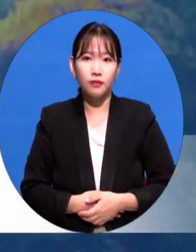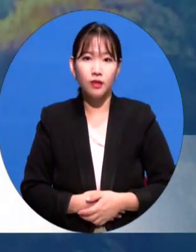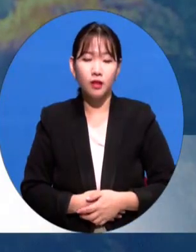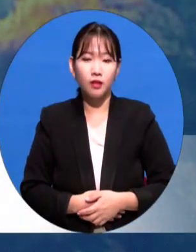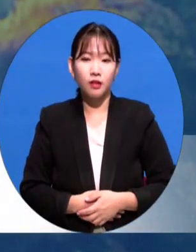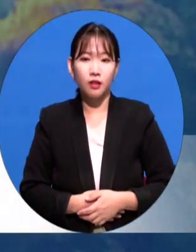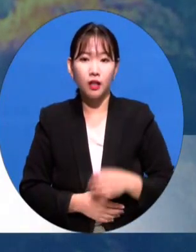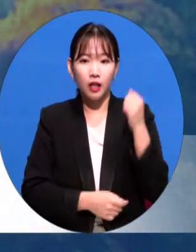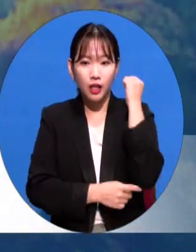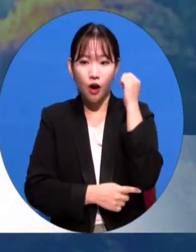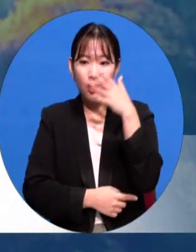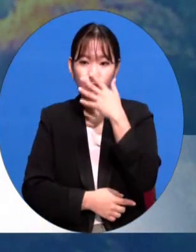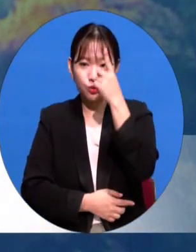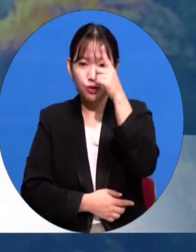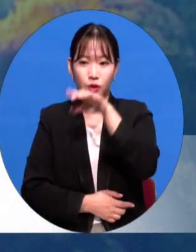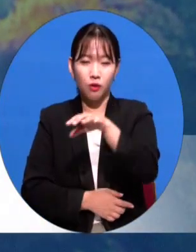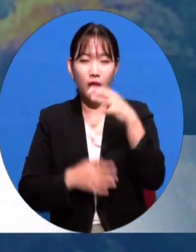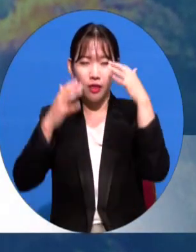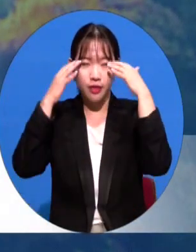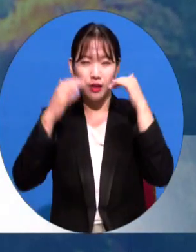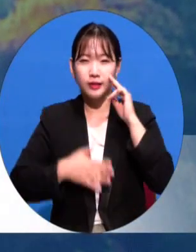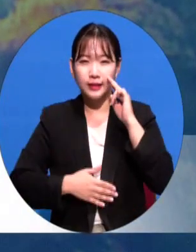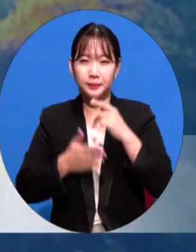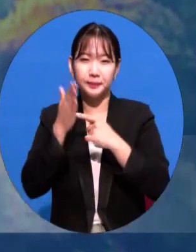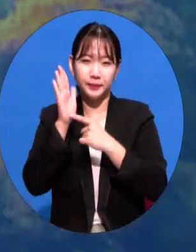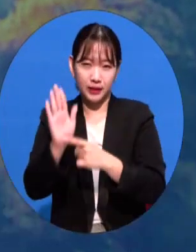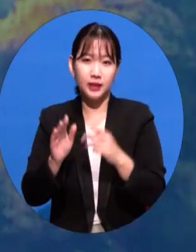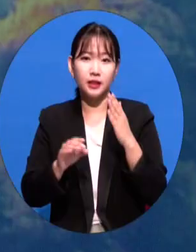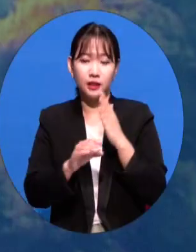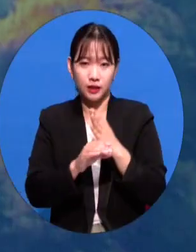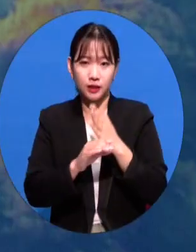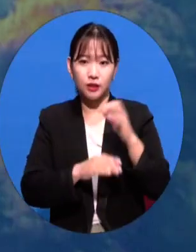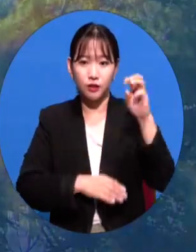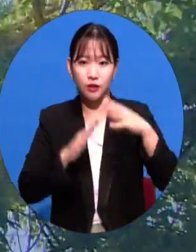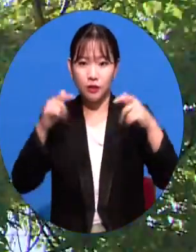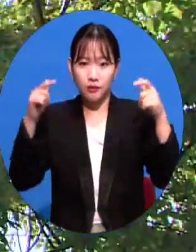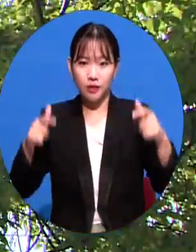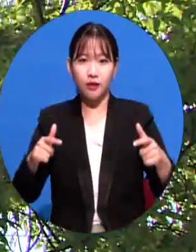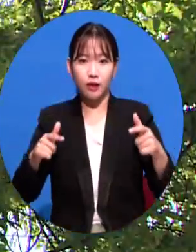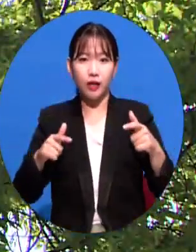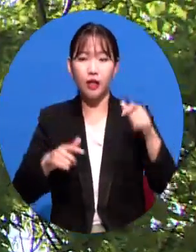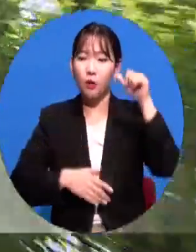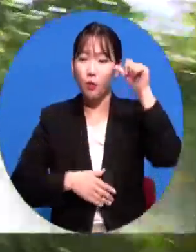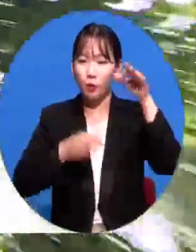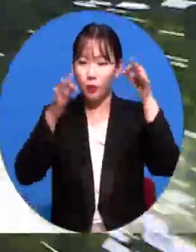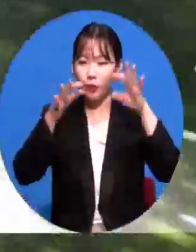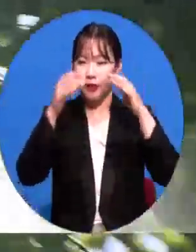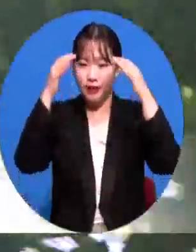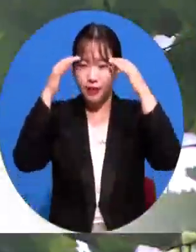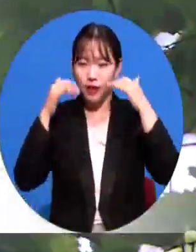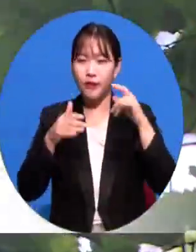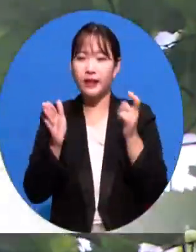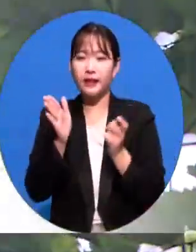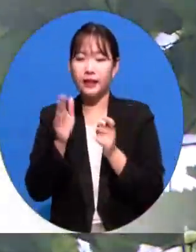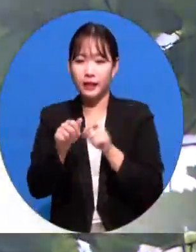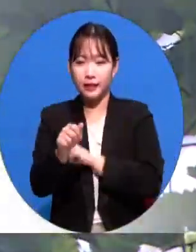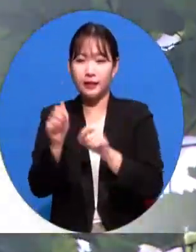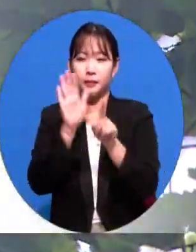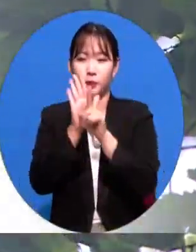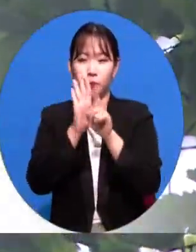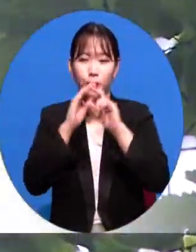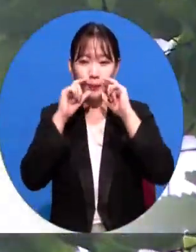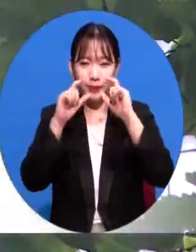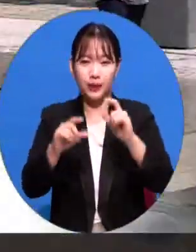다음 뉴스입니다. 영암과 순천 등지에 폭염 경보가 내려진 가운데 광주 전남 지역에는 닷새째 폭염특보가 이어지고